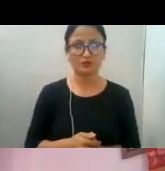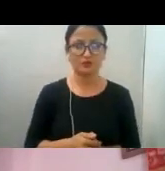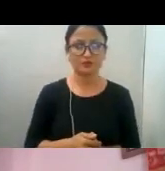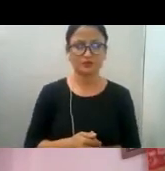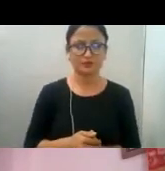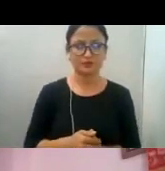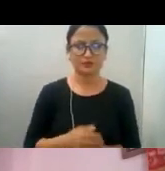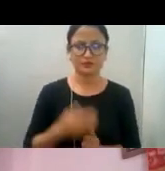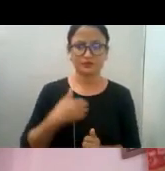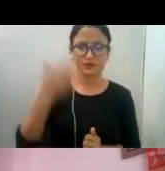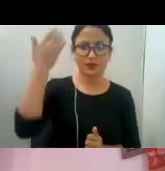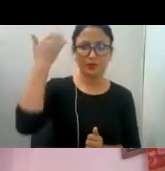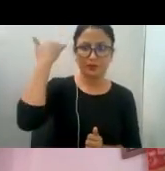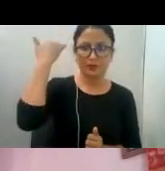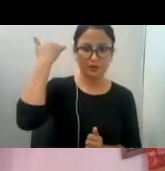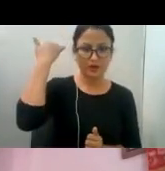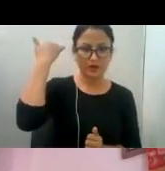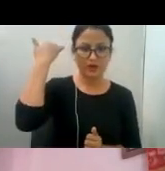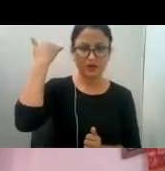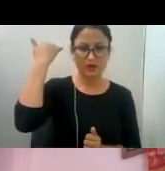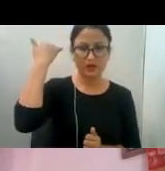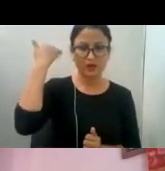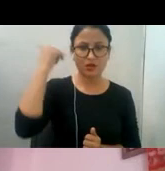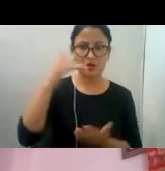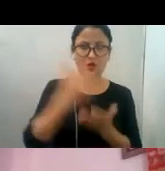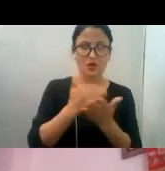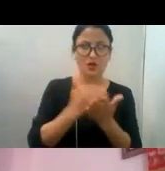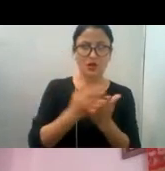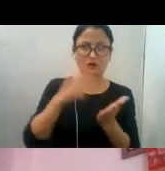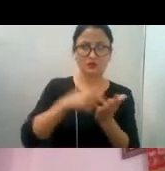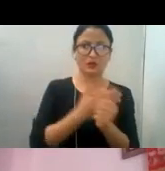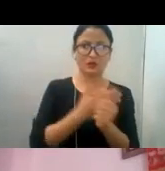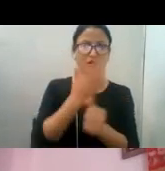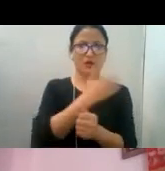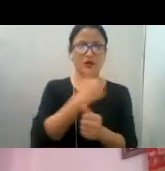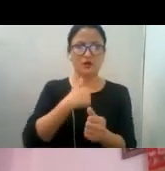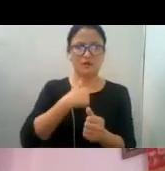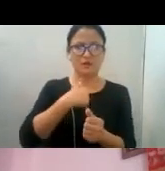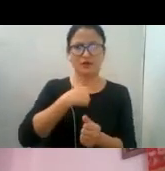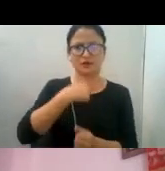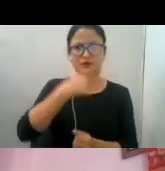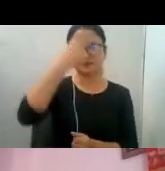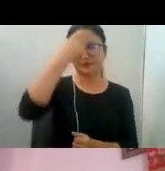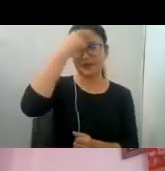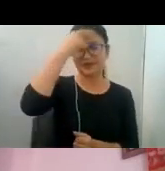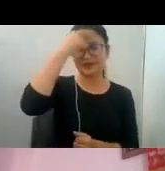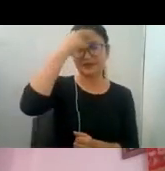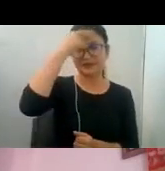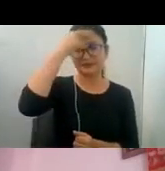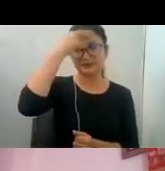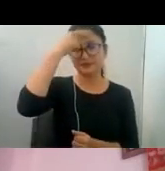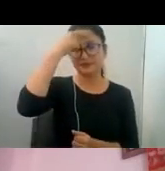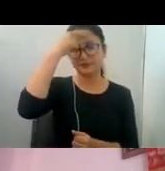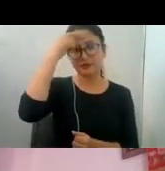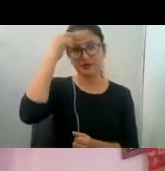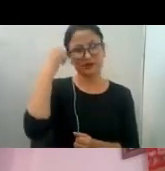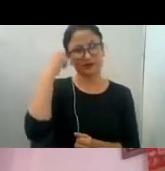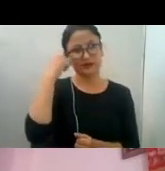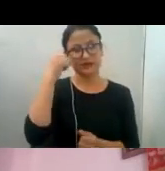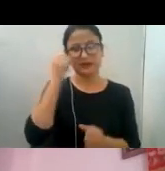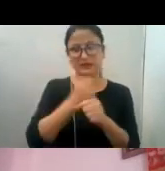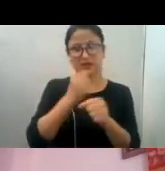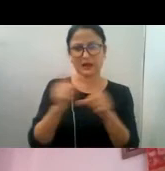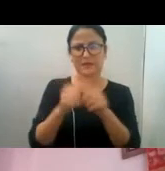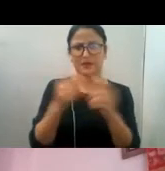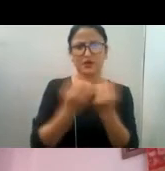म चाहिँ पहिला एकदम अब यो कार्यक्रम सुरु हुँदा अगाडि चाहिँ एकदम तनावमा बस्ने, अनि काम कुराहरू पनि कुनै पनि